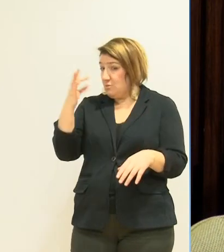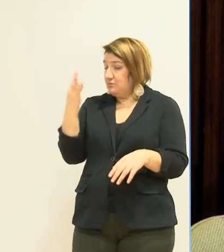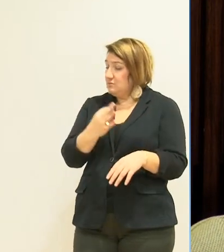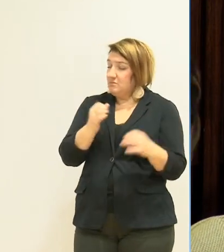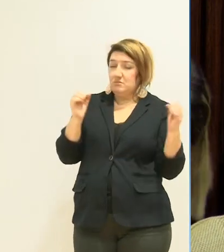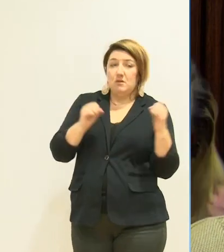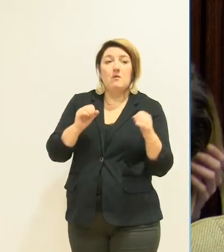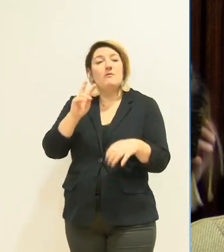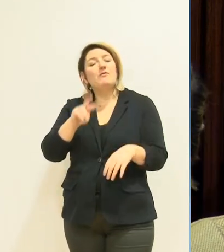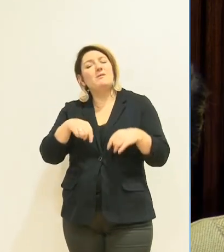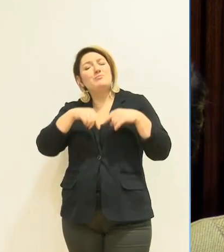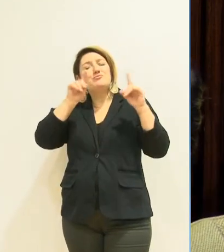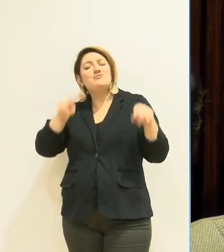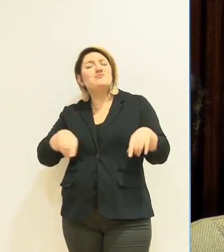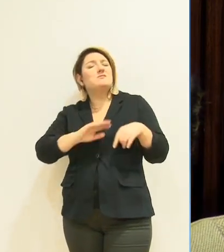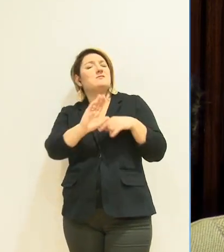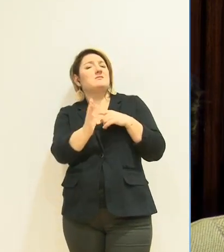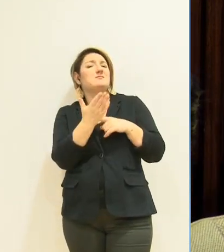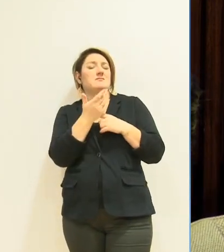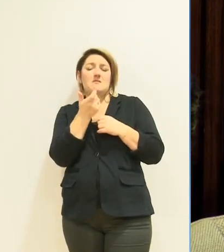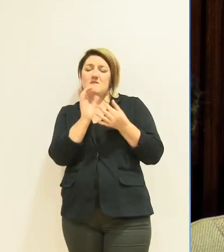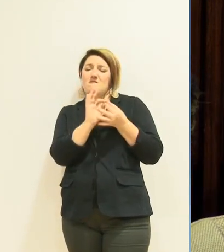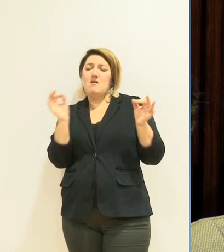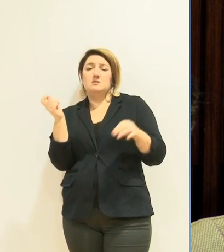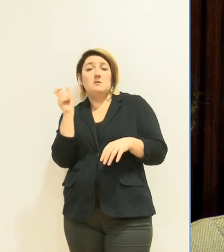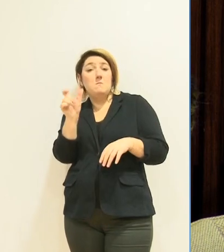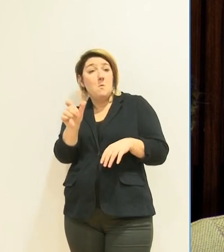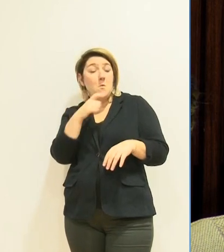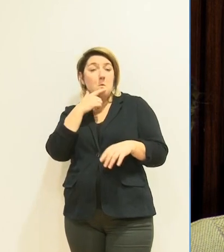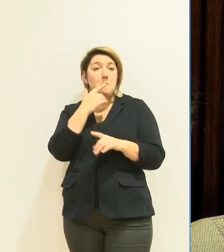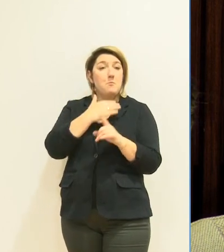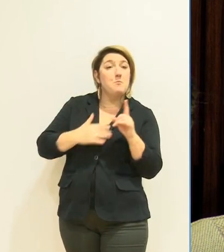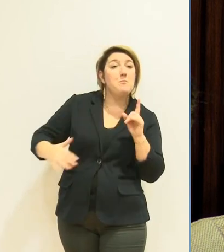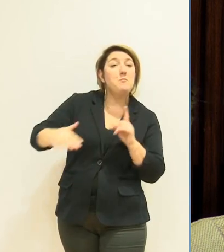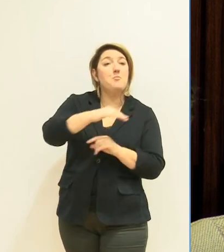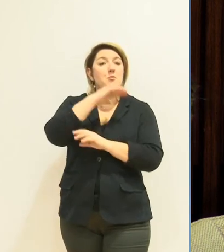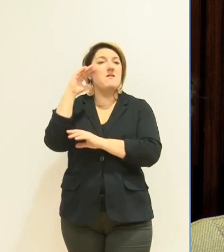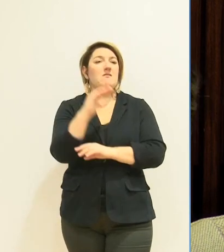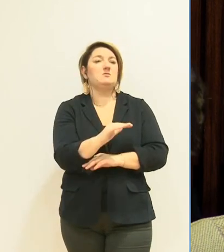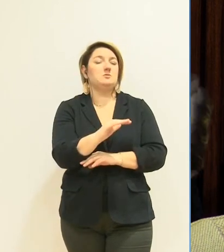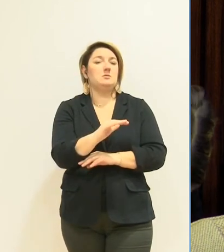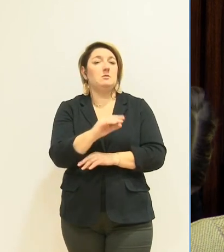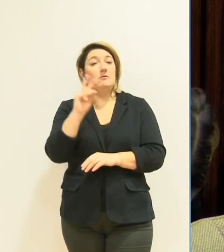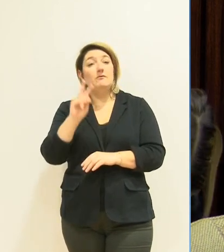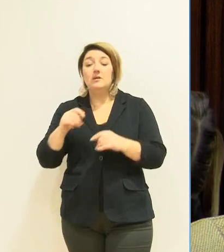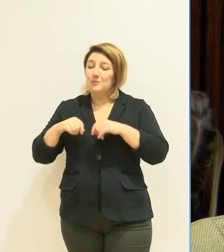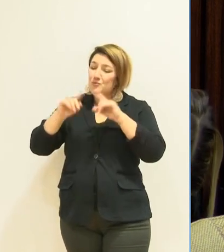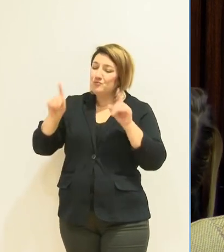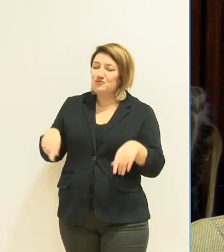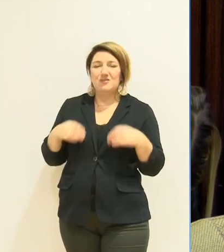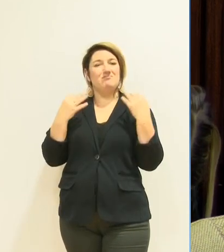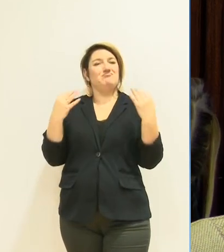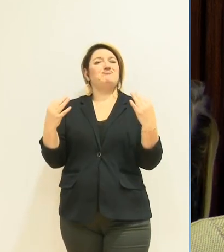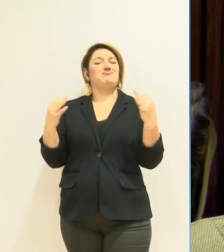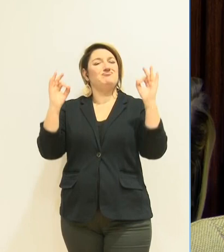vous osez même le terme de bouclier social un budget vertueux serait celui qui porte l'humain